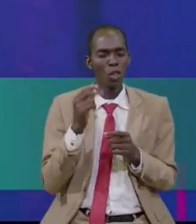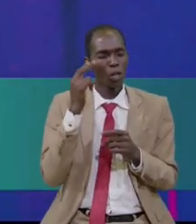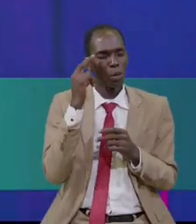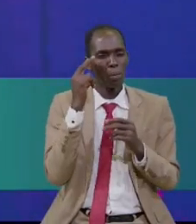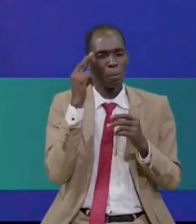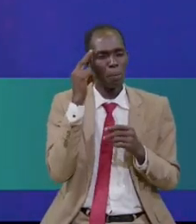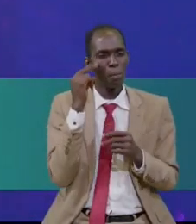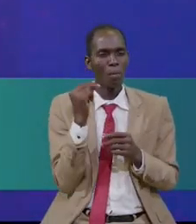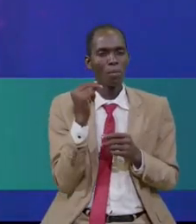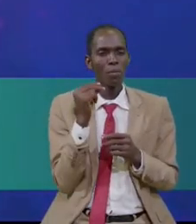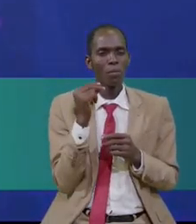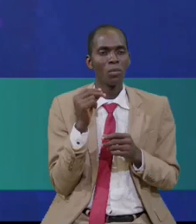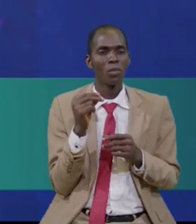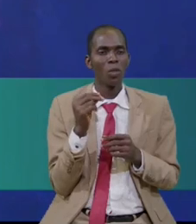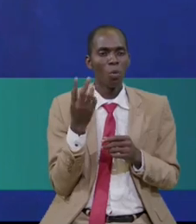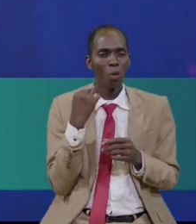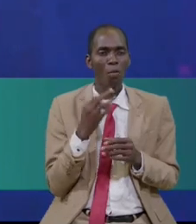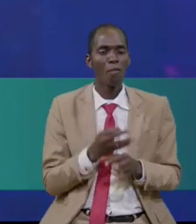maison.